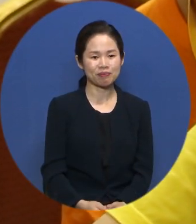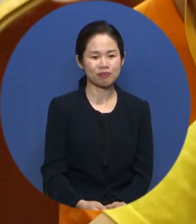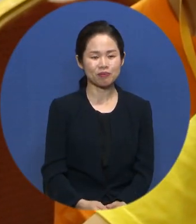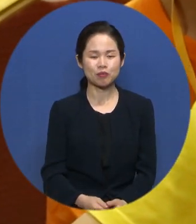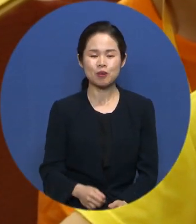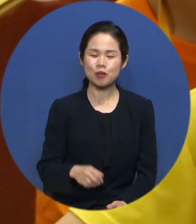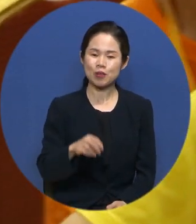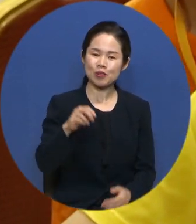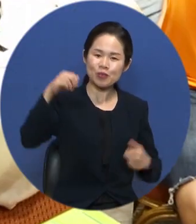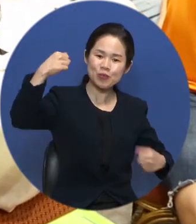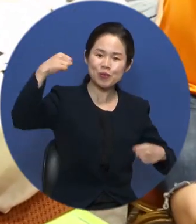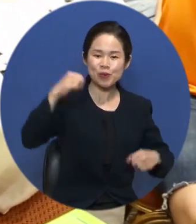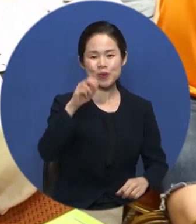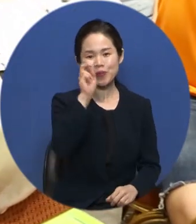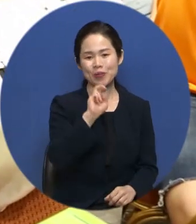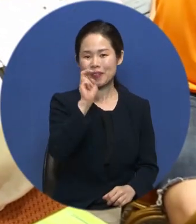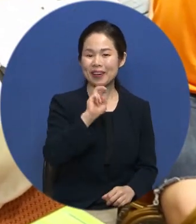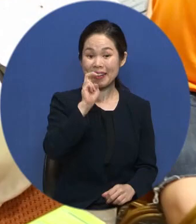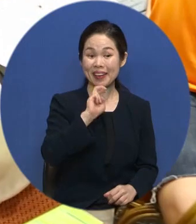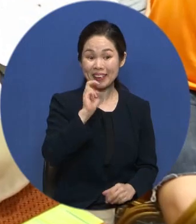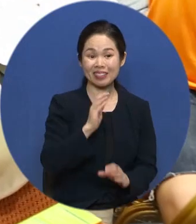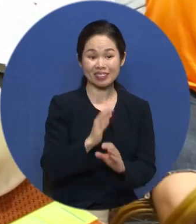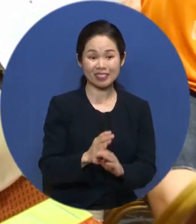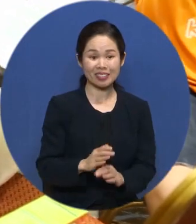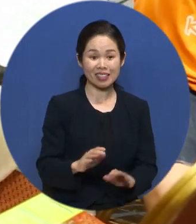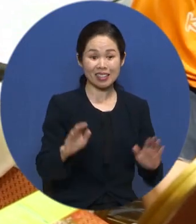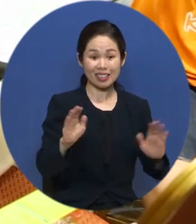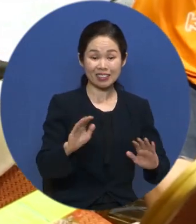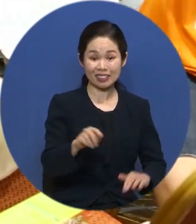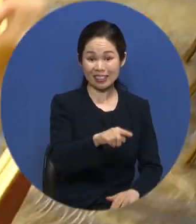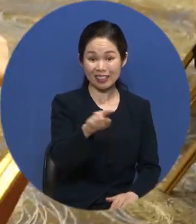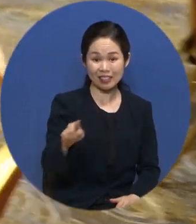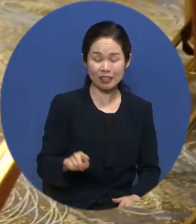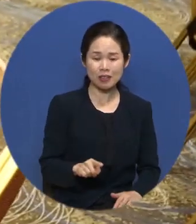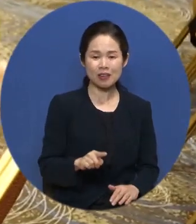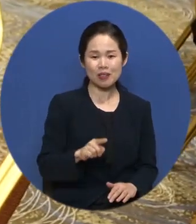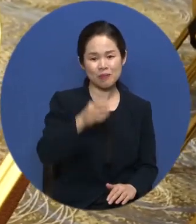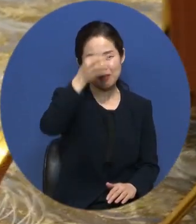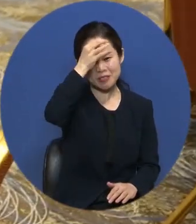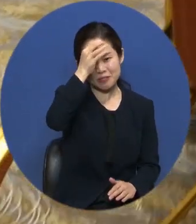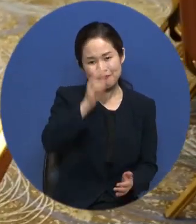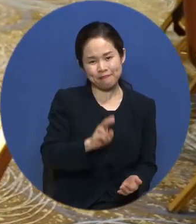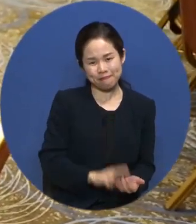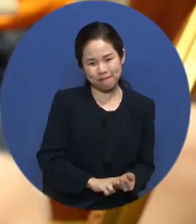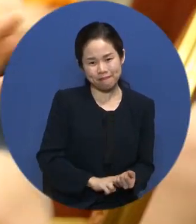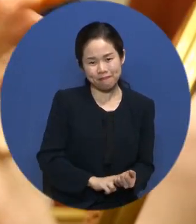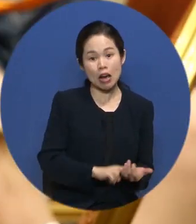흥겨운 춤과 노래가 이어졌는데요. 우리 학생들 숨겨진 끼가 엄청나죠?